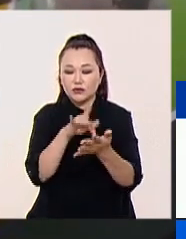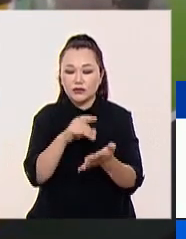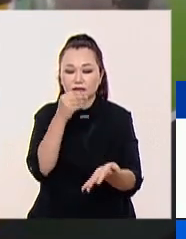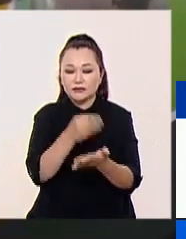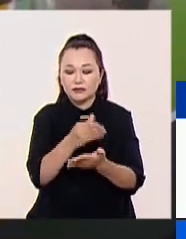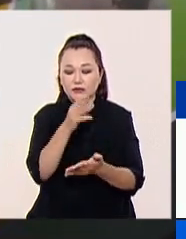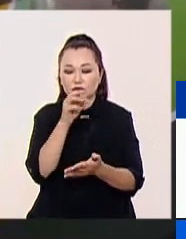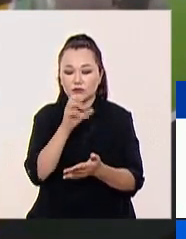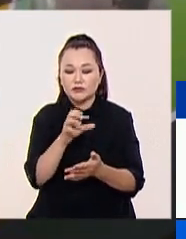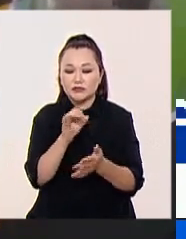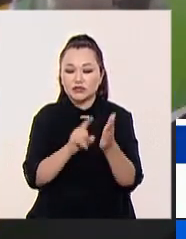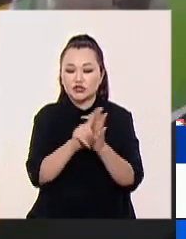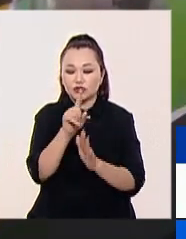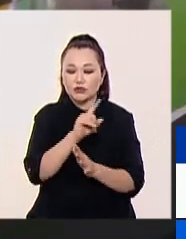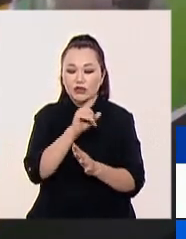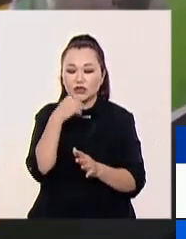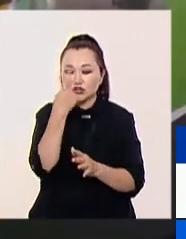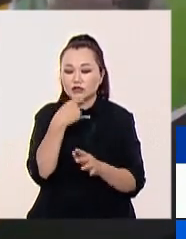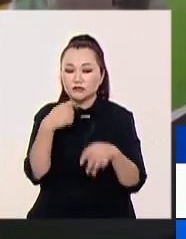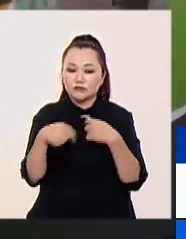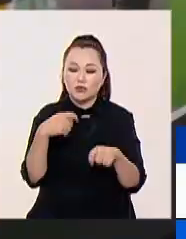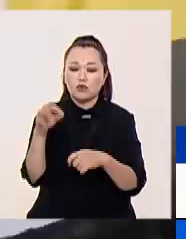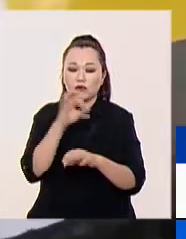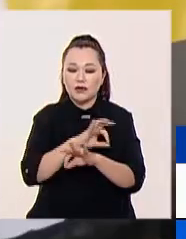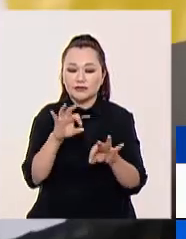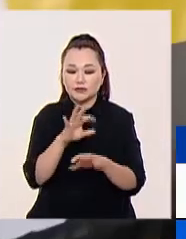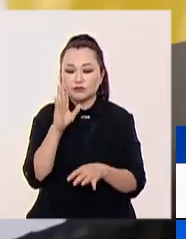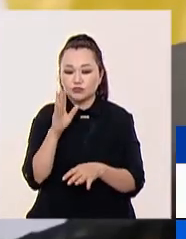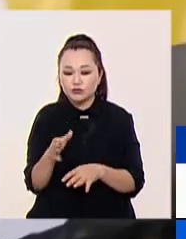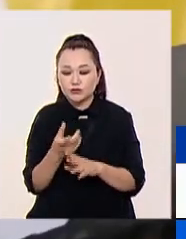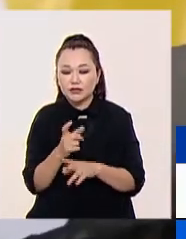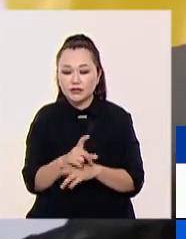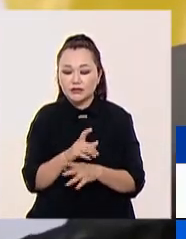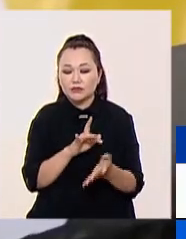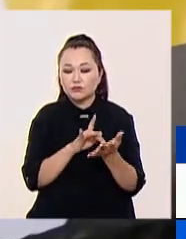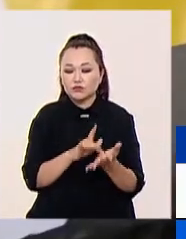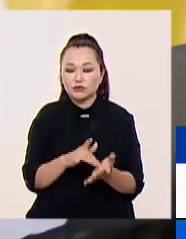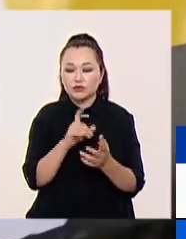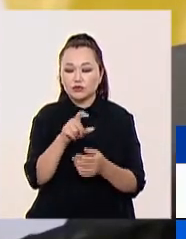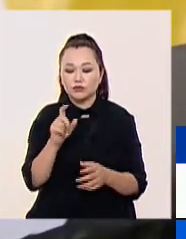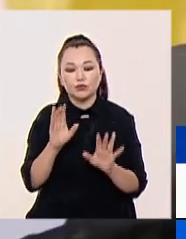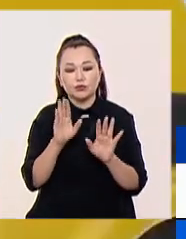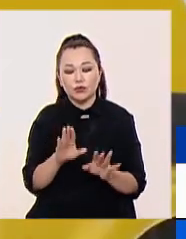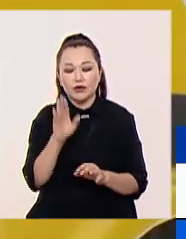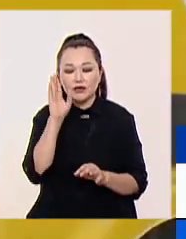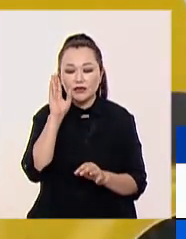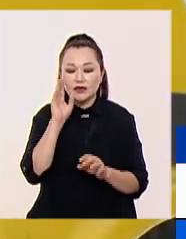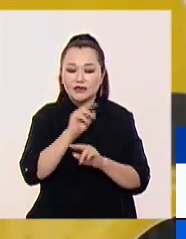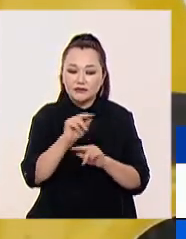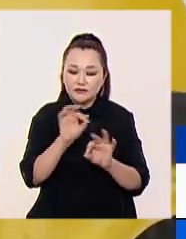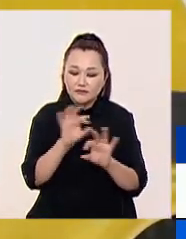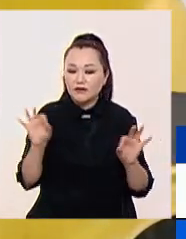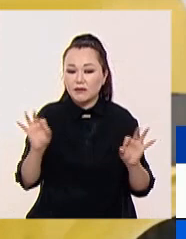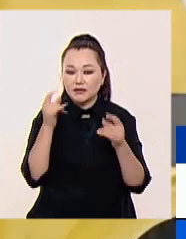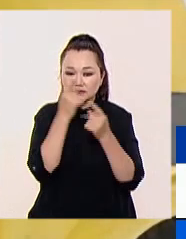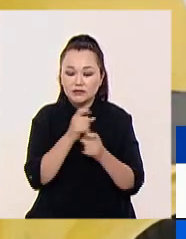көпестердің баспаналары мен ежелгі сауда үйлері туралы айтып береміз. Сондай-ақ саяхат барысында жолаушыларға тек танымдық мағлұмат беріп қана